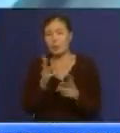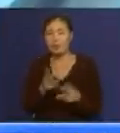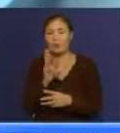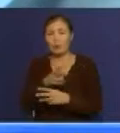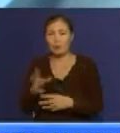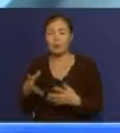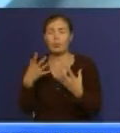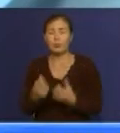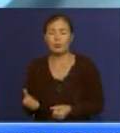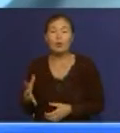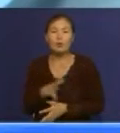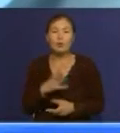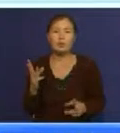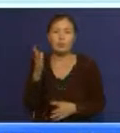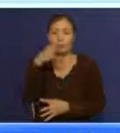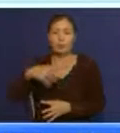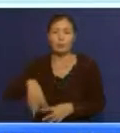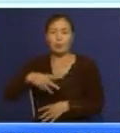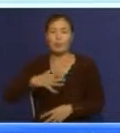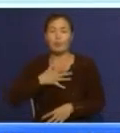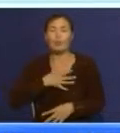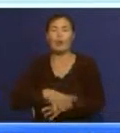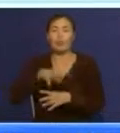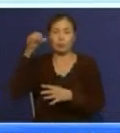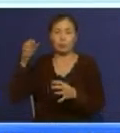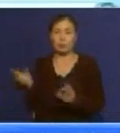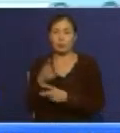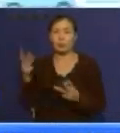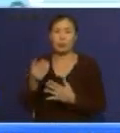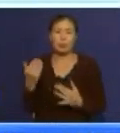сөндірдік. Ауа сору генераторының жануы болды.